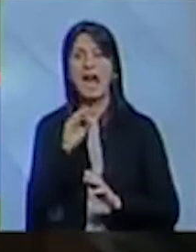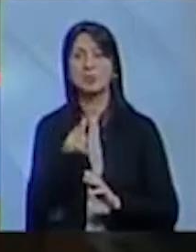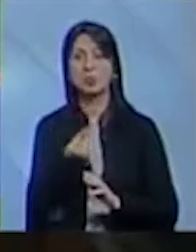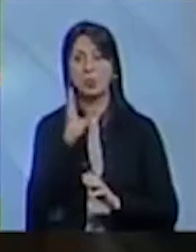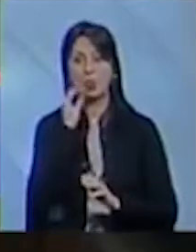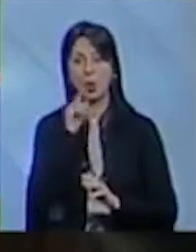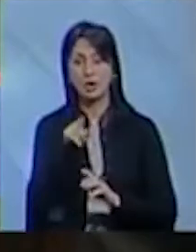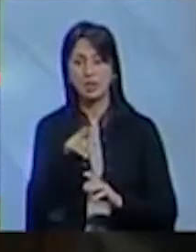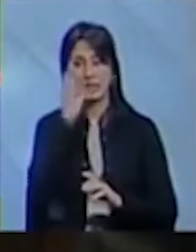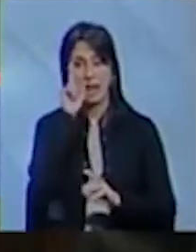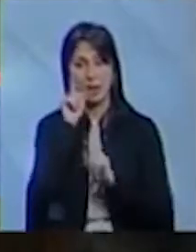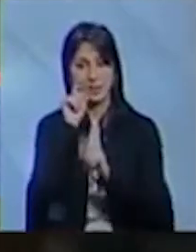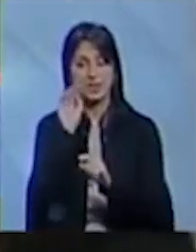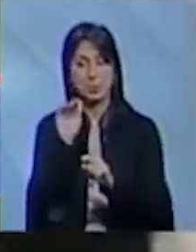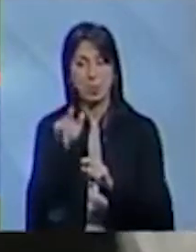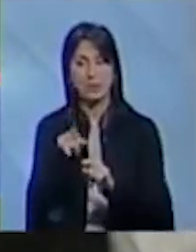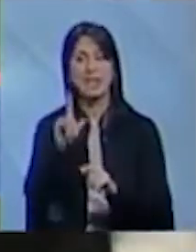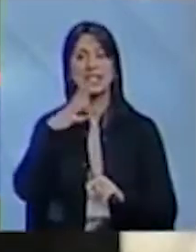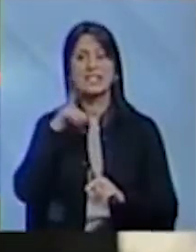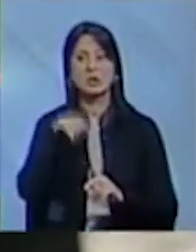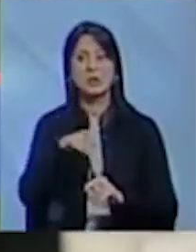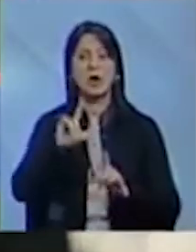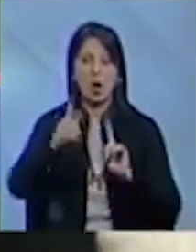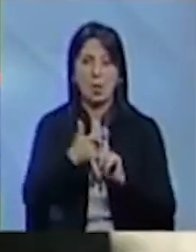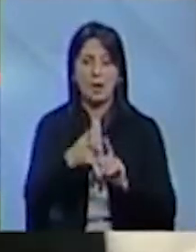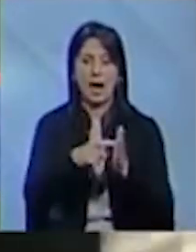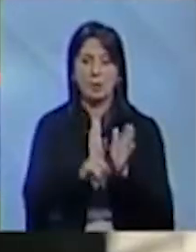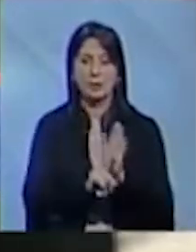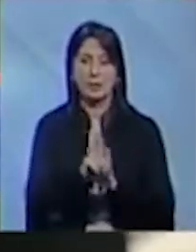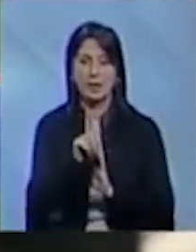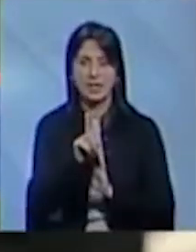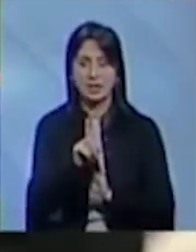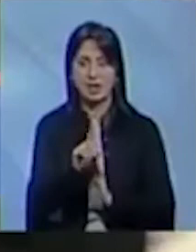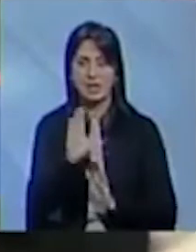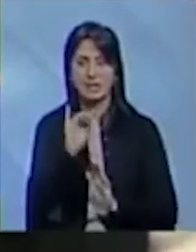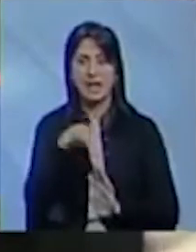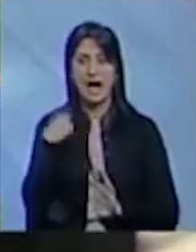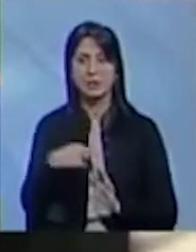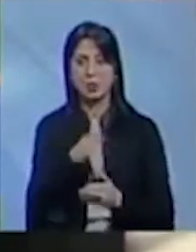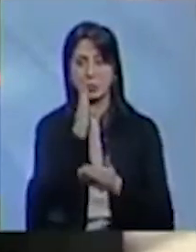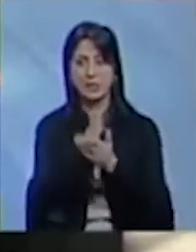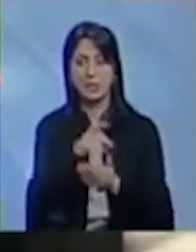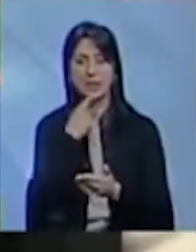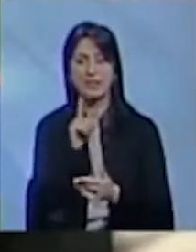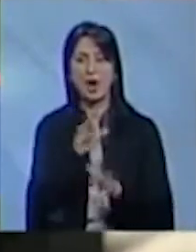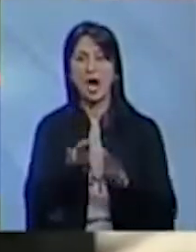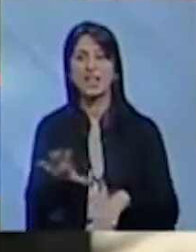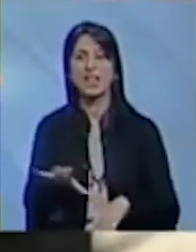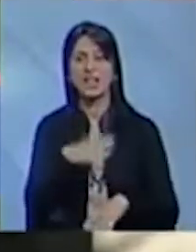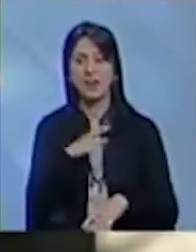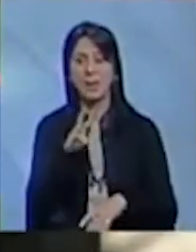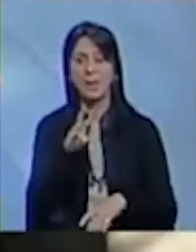როდესაც გაამტყუნა სახელმწიფო, იზოლებული გახდით, რომ გამოძიება დაგეწყოთ და სტრასბურგმა პირდაპირ თქვა, რომ ადგილი